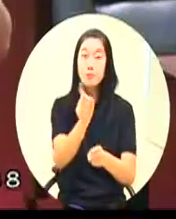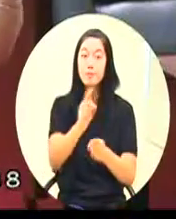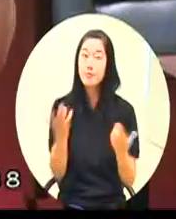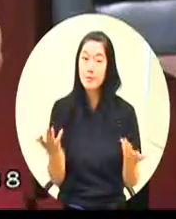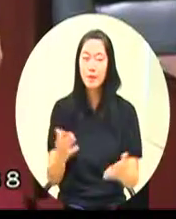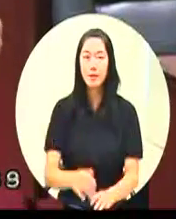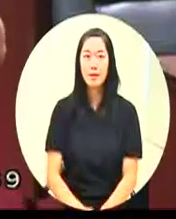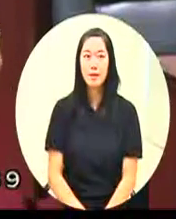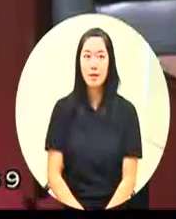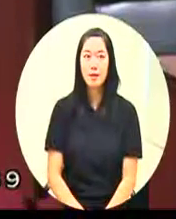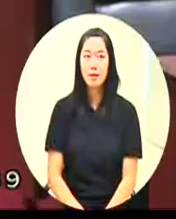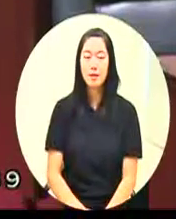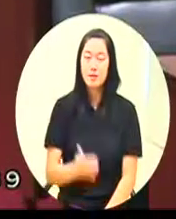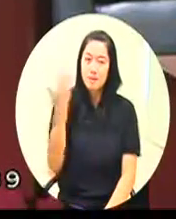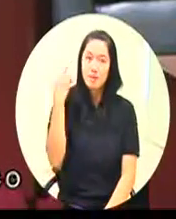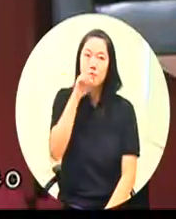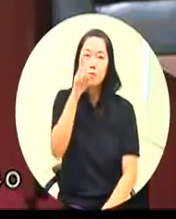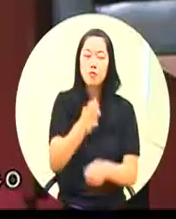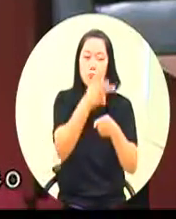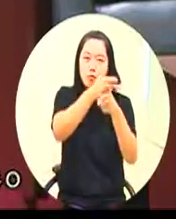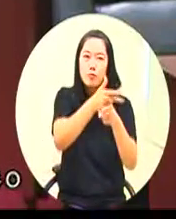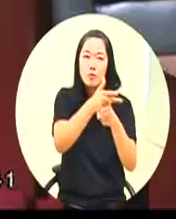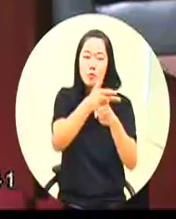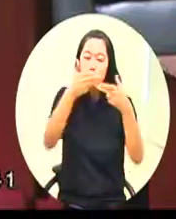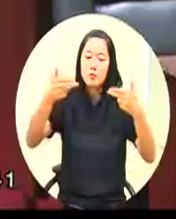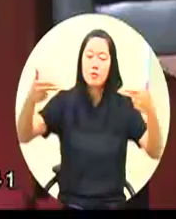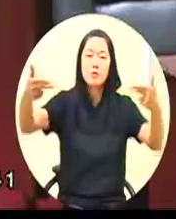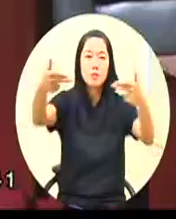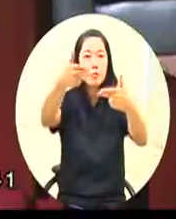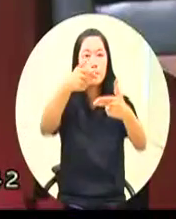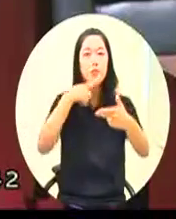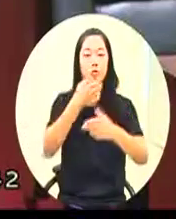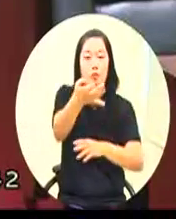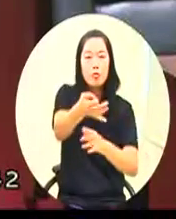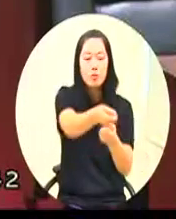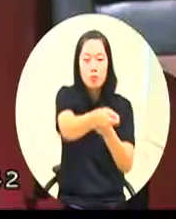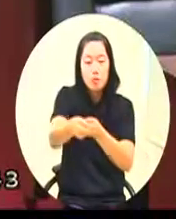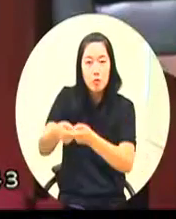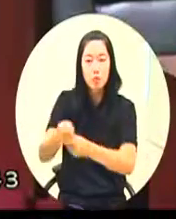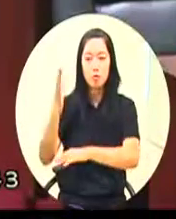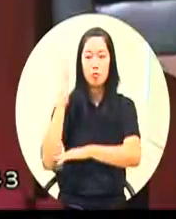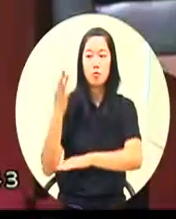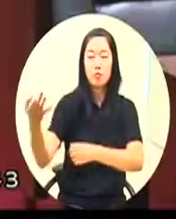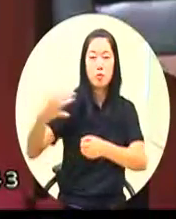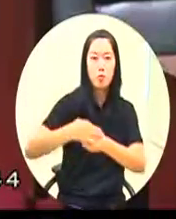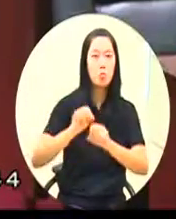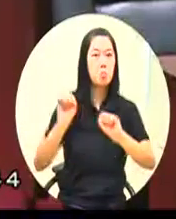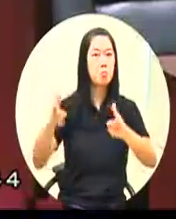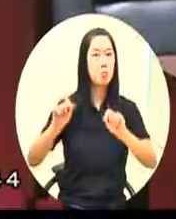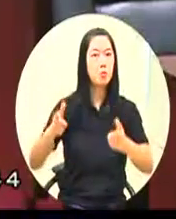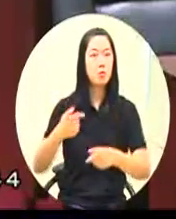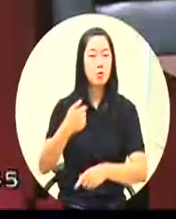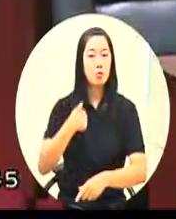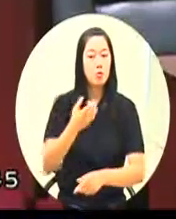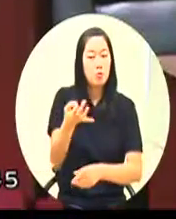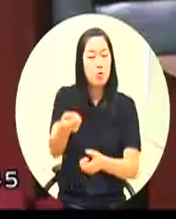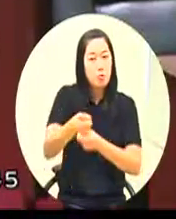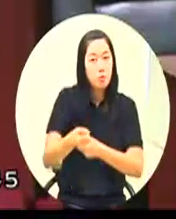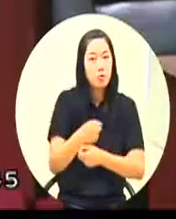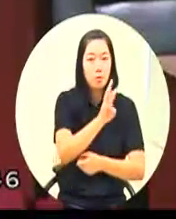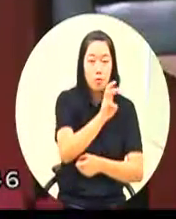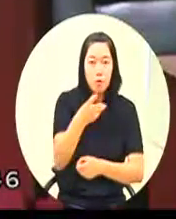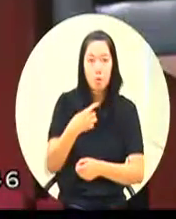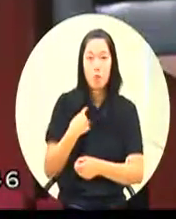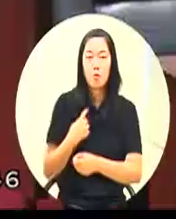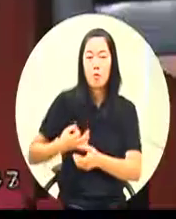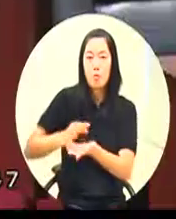啊，那时候都在流行装监视器，他说哦，人家他的要募款，不是政府的钱， 别人都募三十几万装先，他说他只花